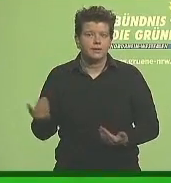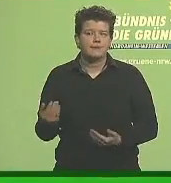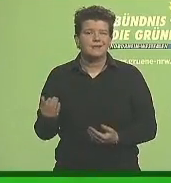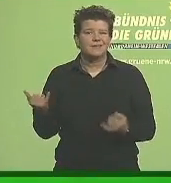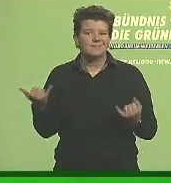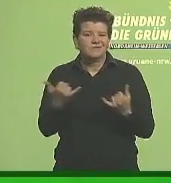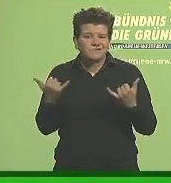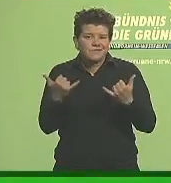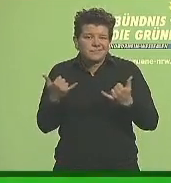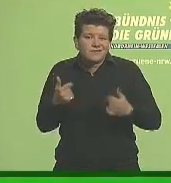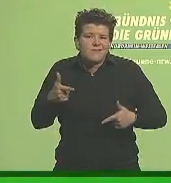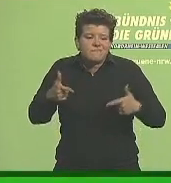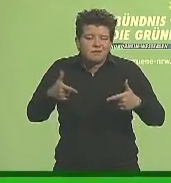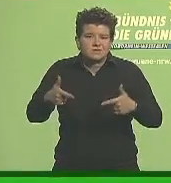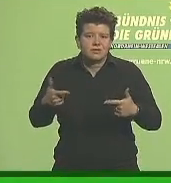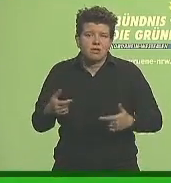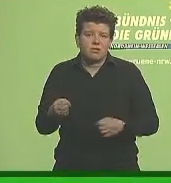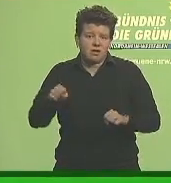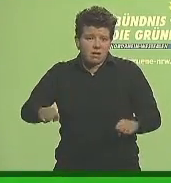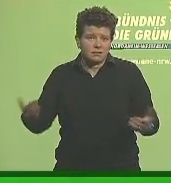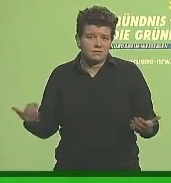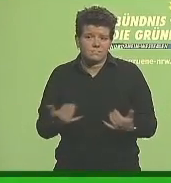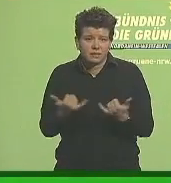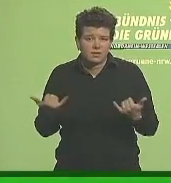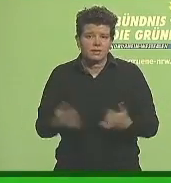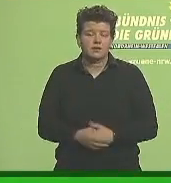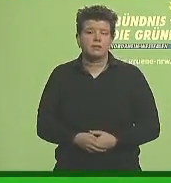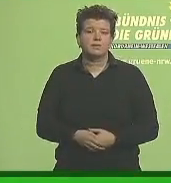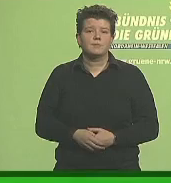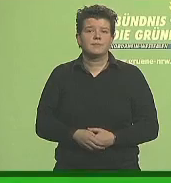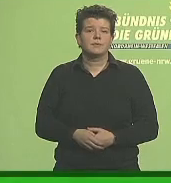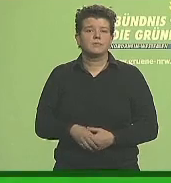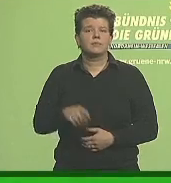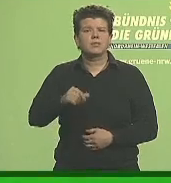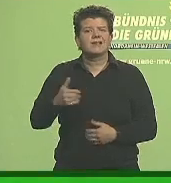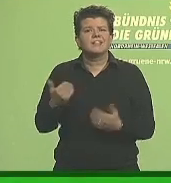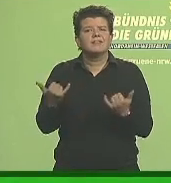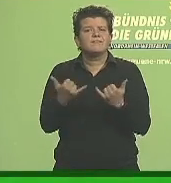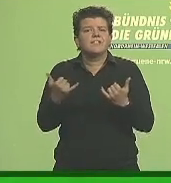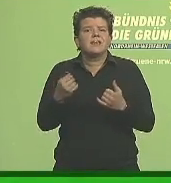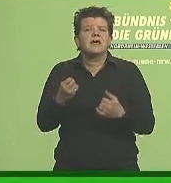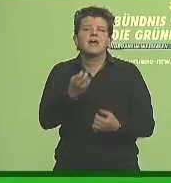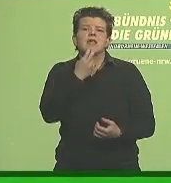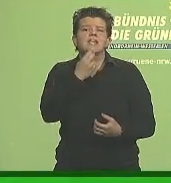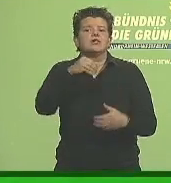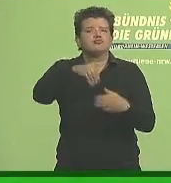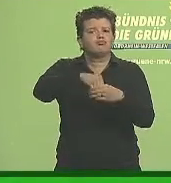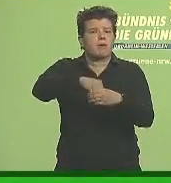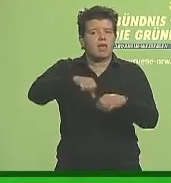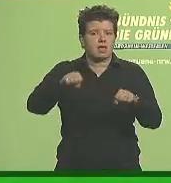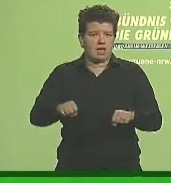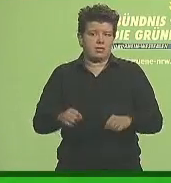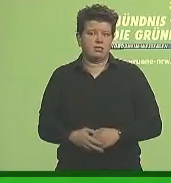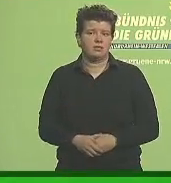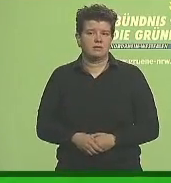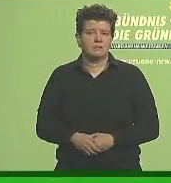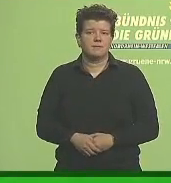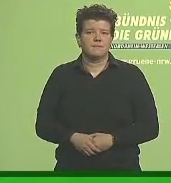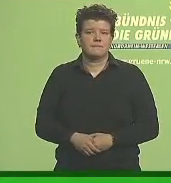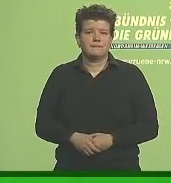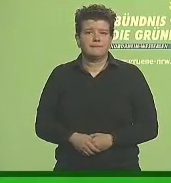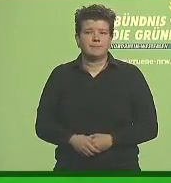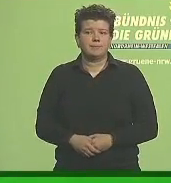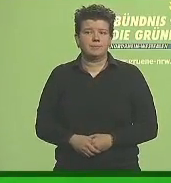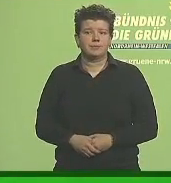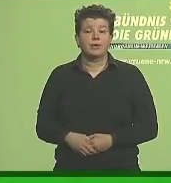Wie finanzieren wir, wie schaffen wir Anreize für Speicher? Wie kriegen wir das hin? Da sind wir die einzige Partei im Bundestag,